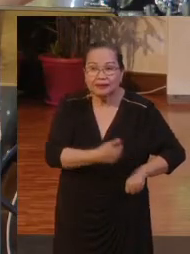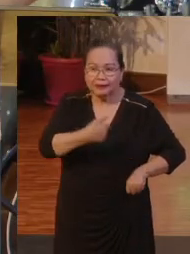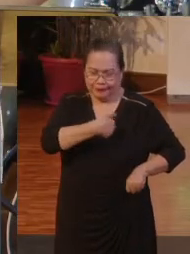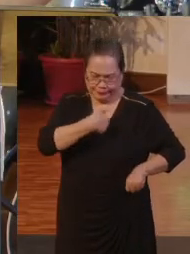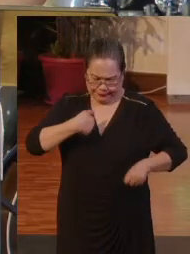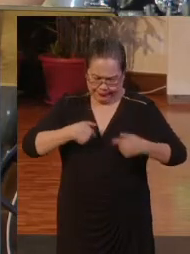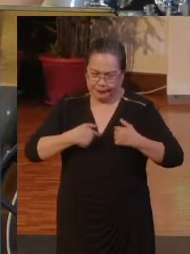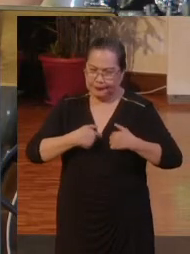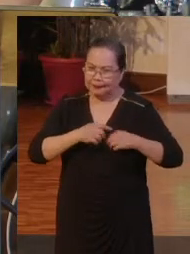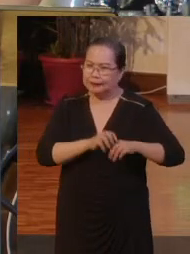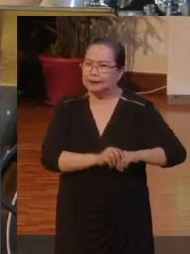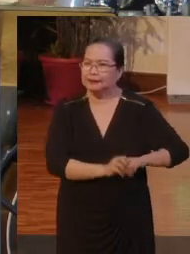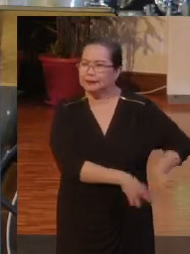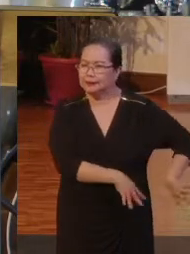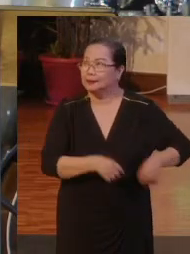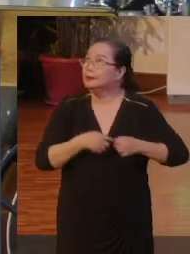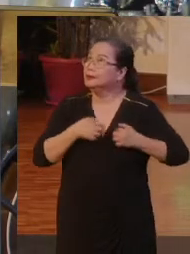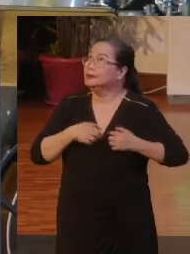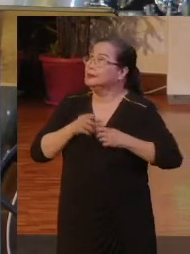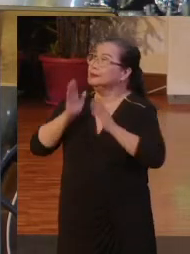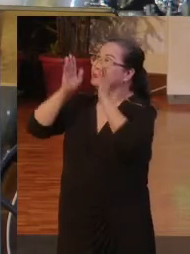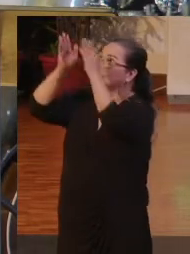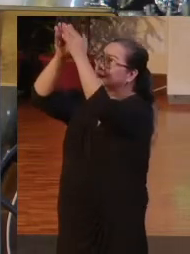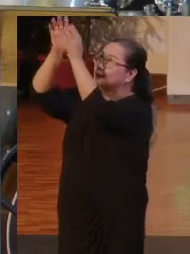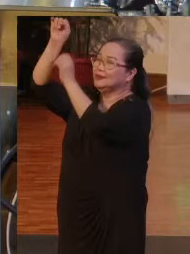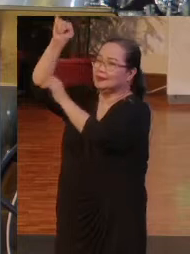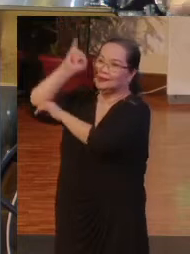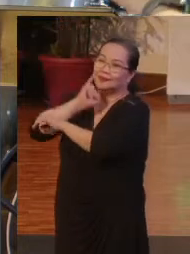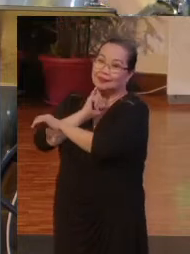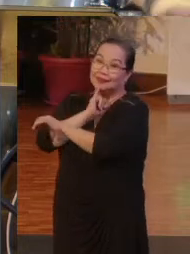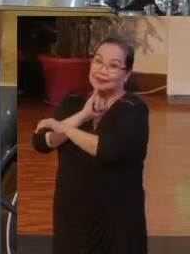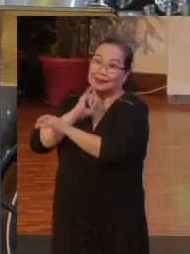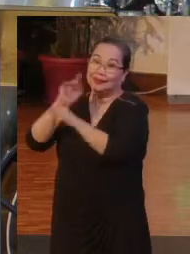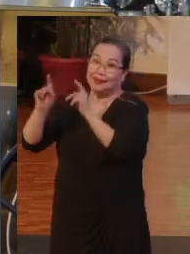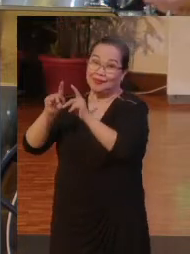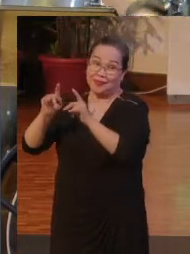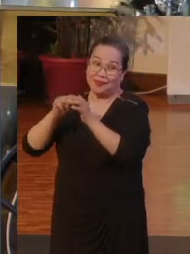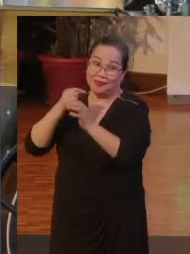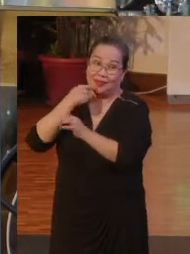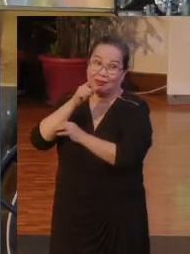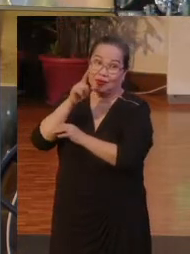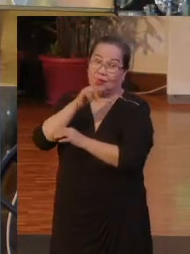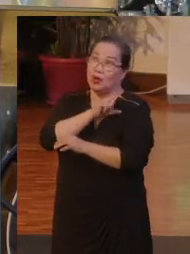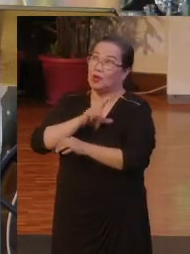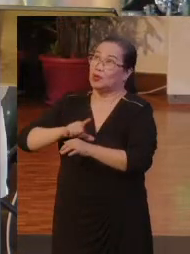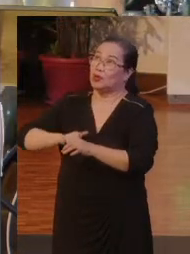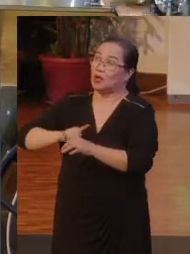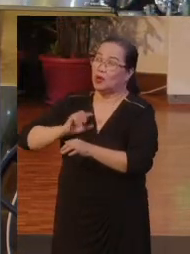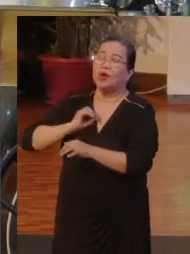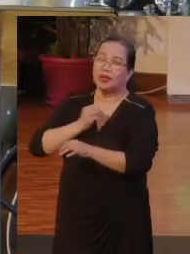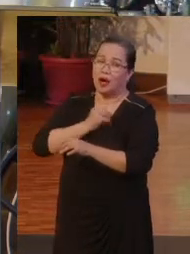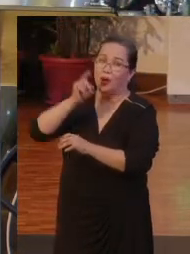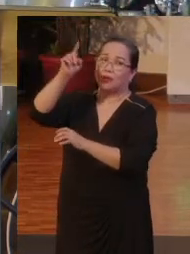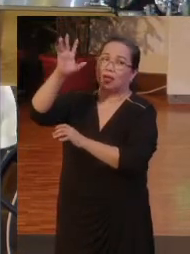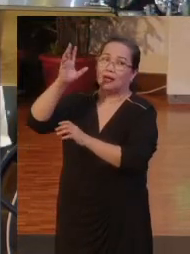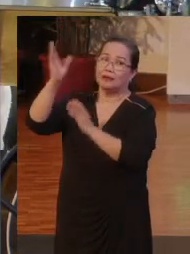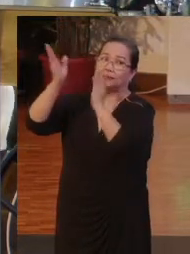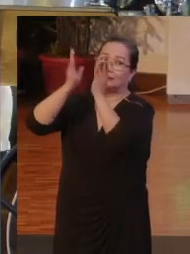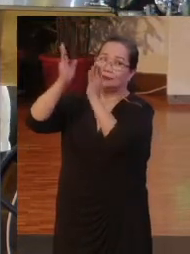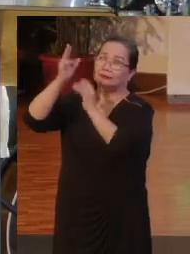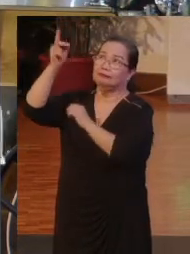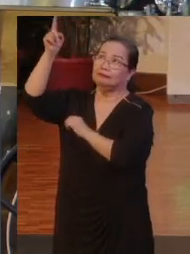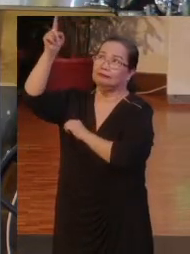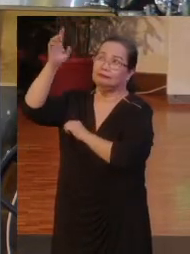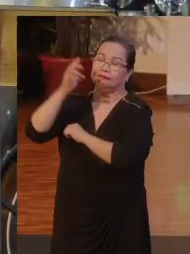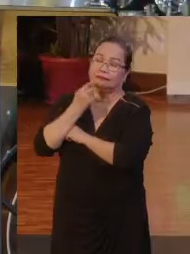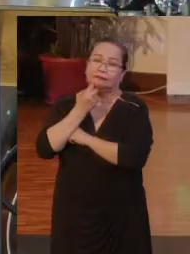Lord, the God of Israel. And the people said to Joshua, pangatlong beses na to, the Lord our God we will serve and His voice